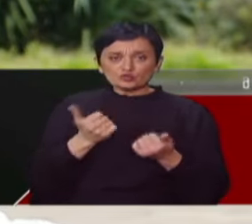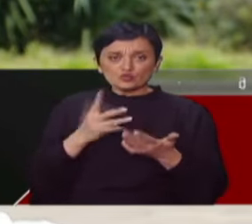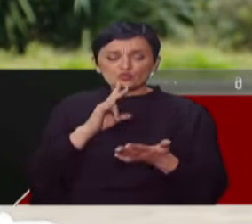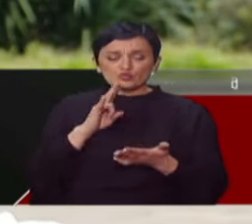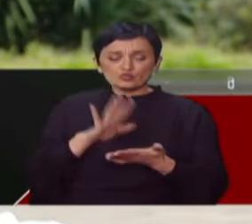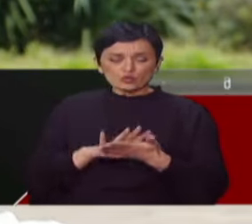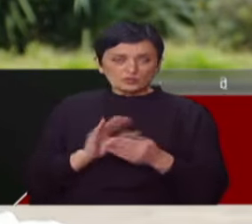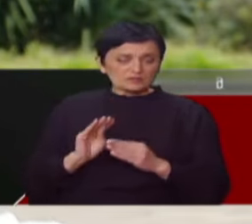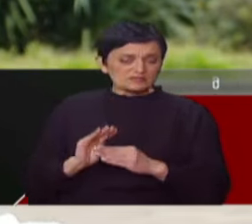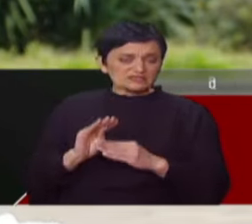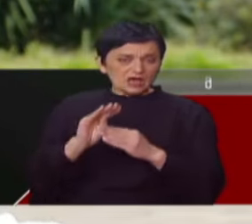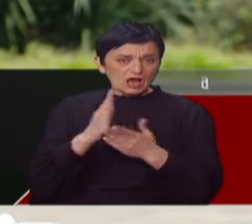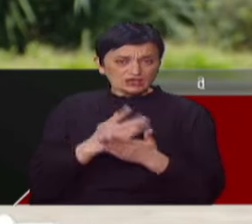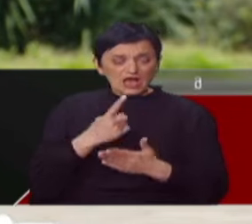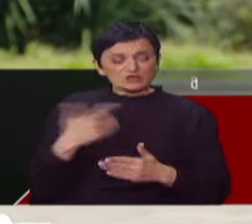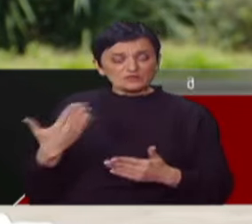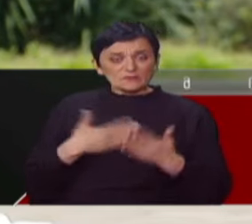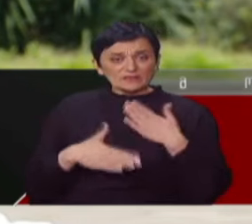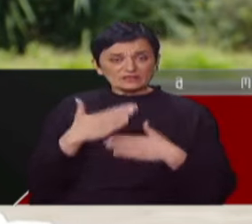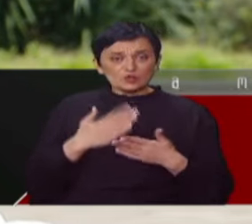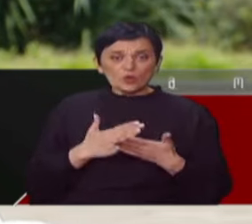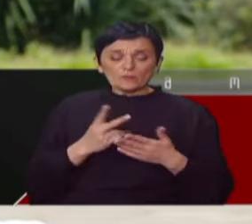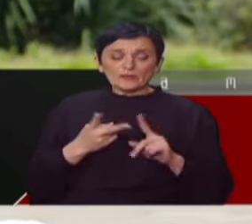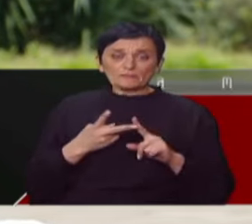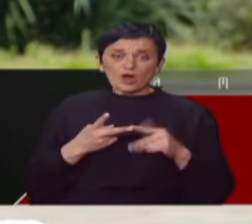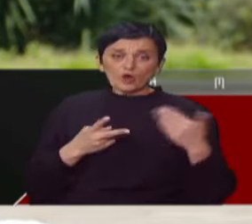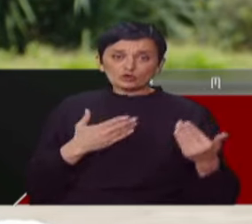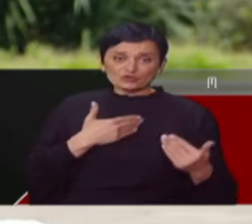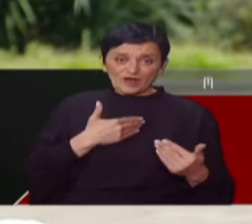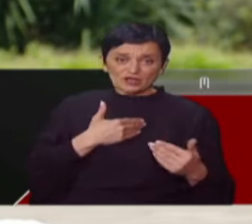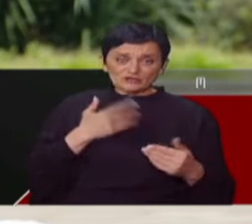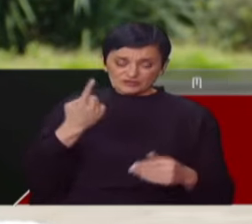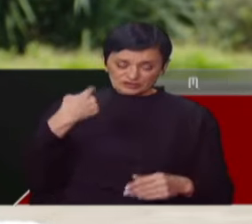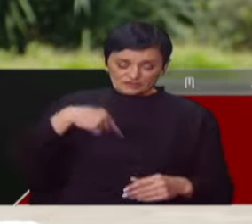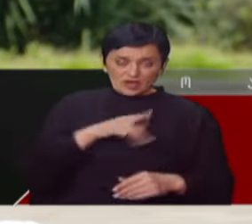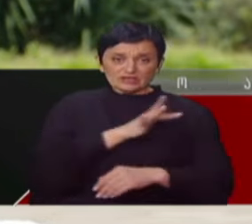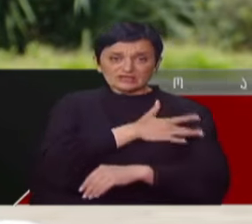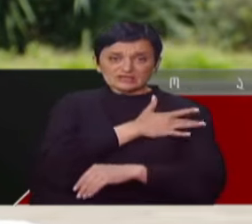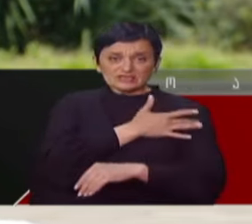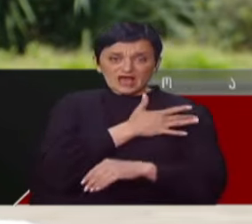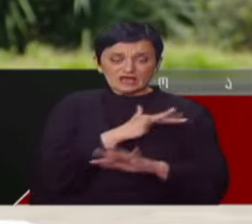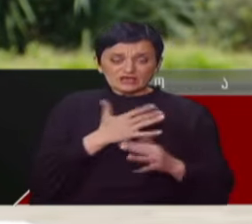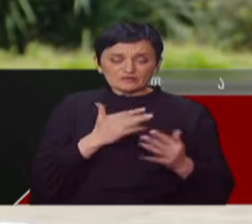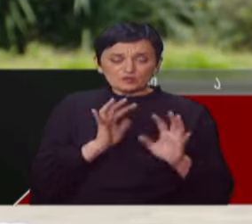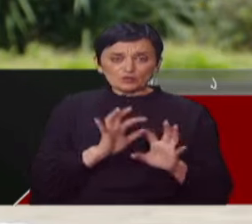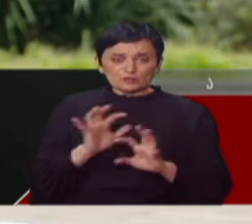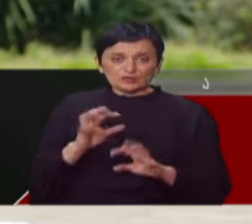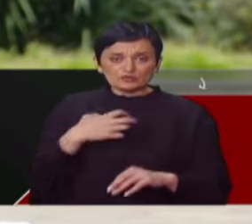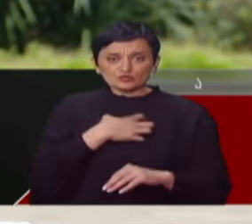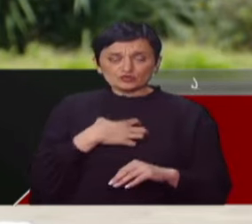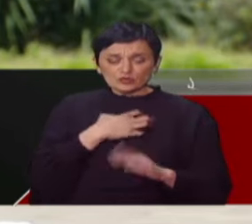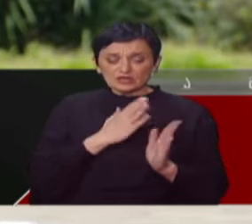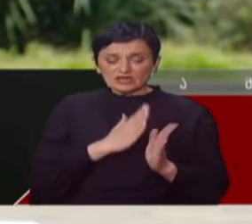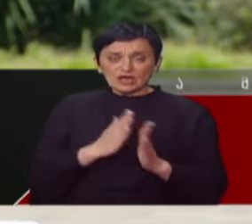მუდმივად მზარდი არის, რაც ერთის მხრივ სასიხარულოა, მეორის მხრივ მავალდებულებელია ჩვენთვის, რომ სერვისების უზრუნველყოფის ნაწილში გადავდგათ გადამჭრელი ზომები და